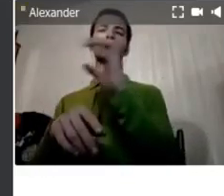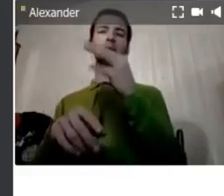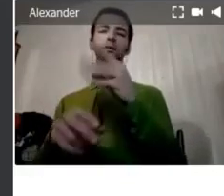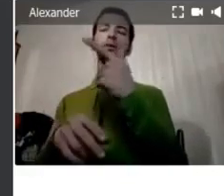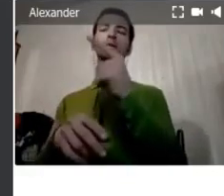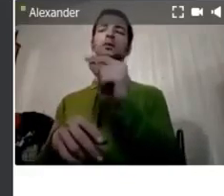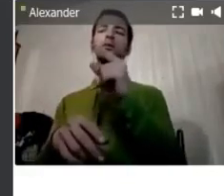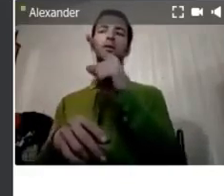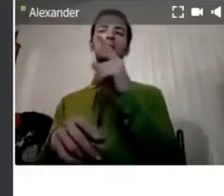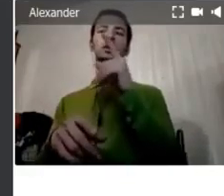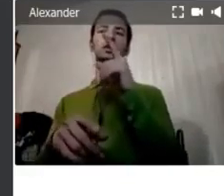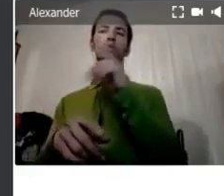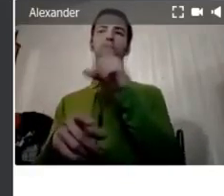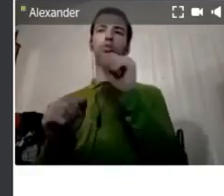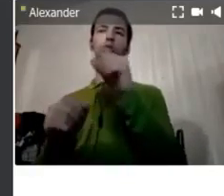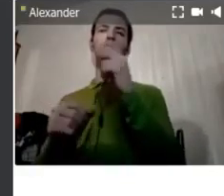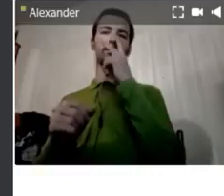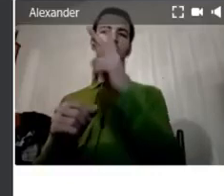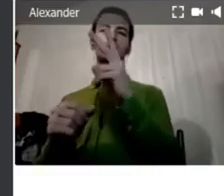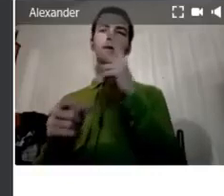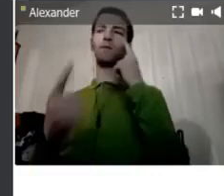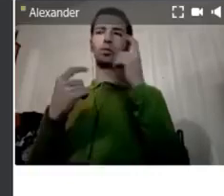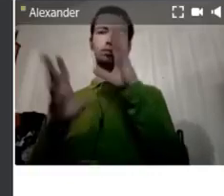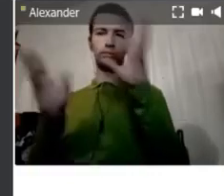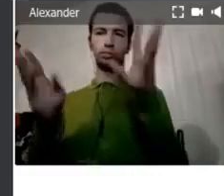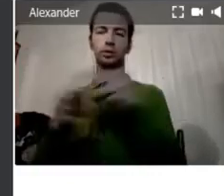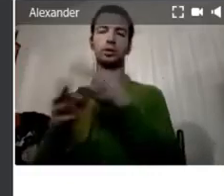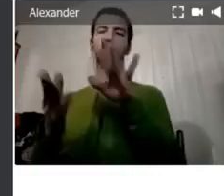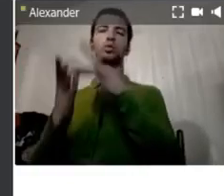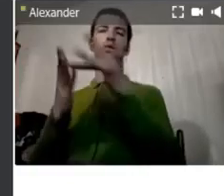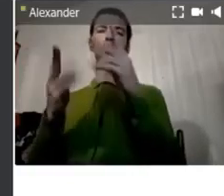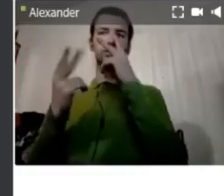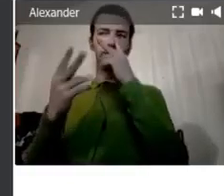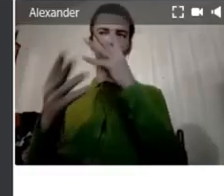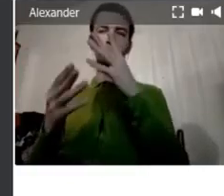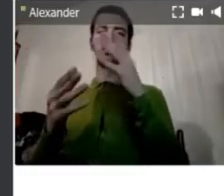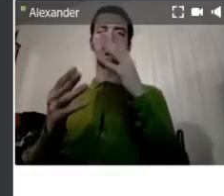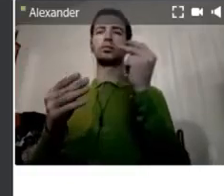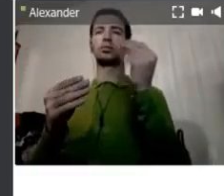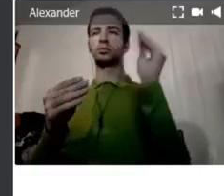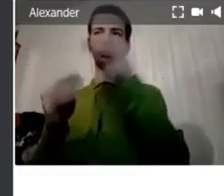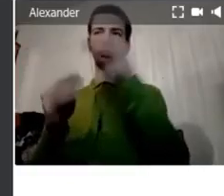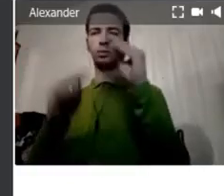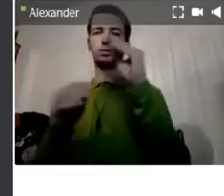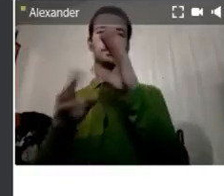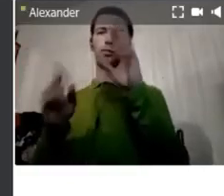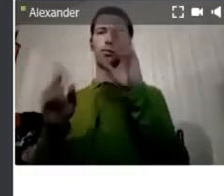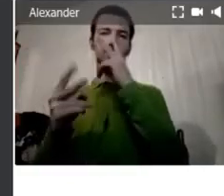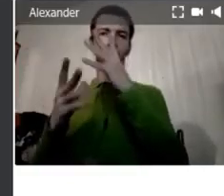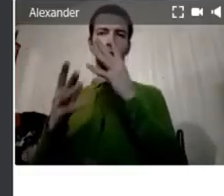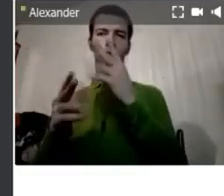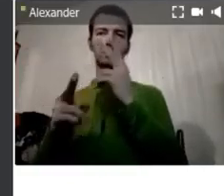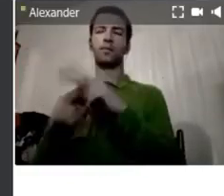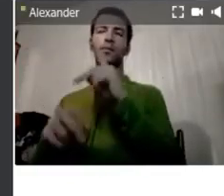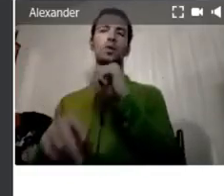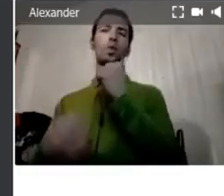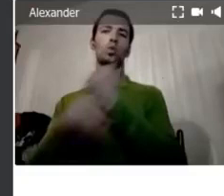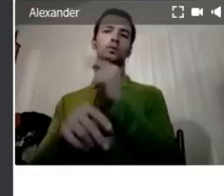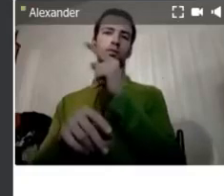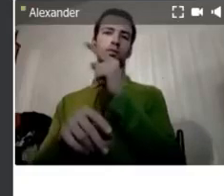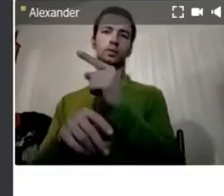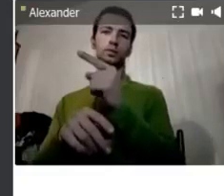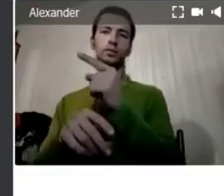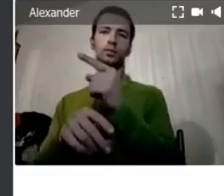коротко то, что я вам хотел рассказать. Сейчас, пожалуйста, я в вашем распоряжении, можно задавать вопросы в чат. Пишите